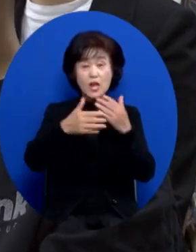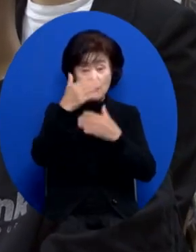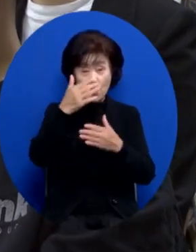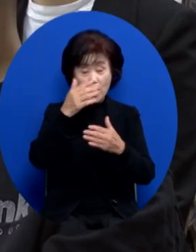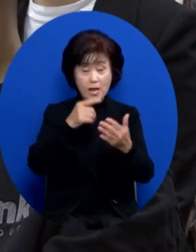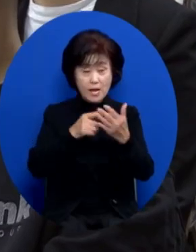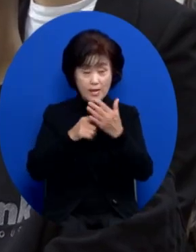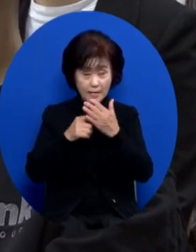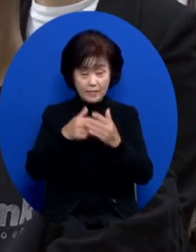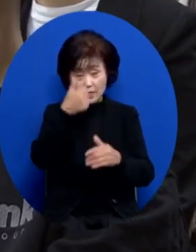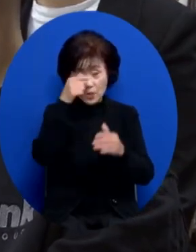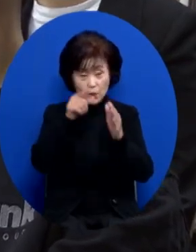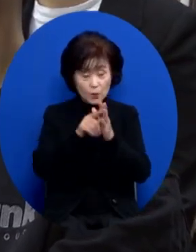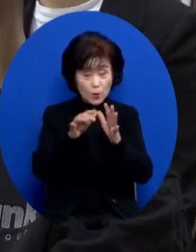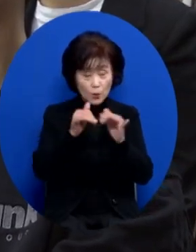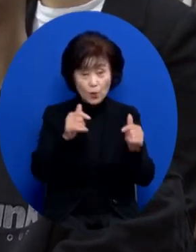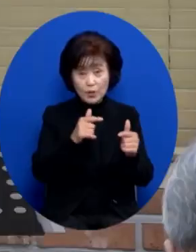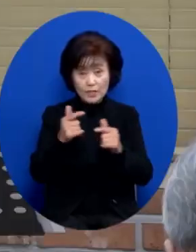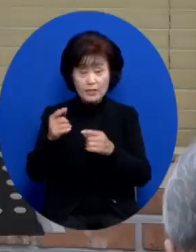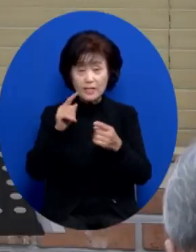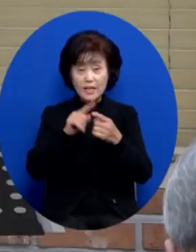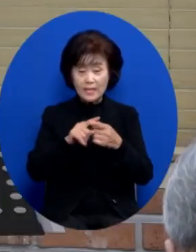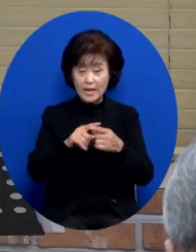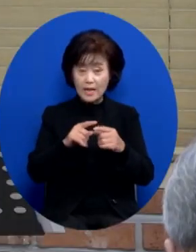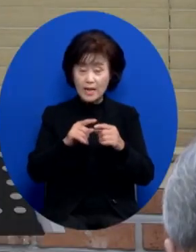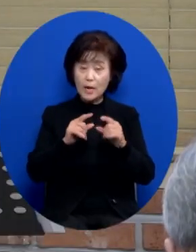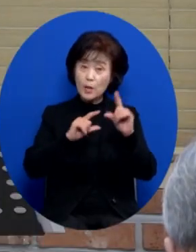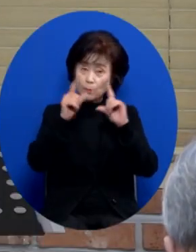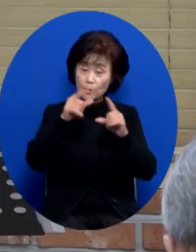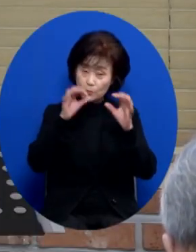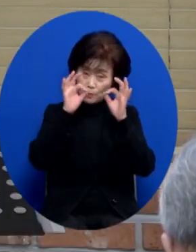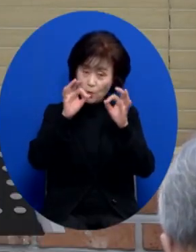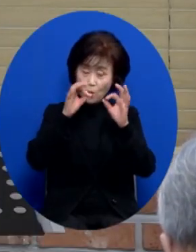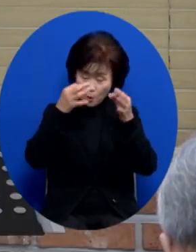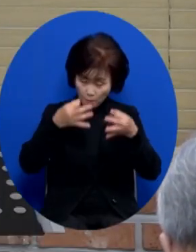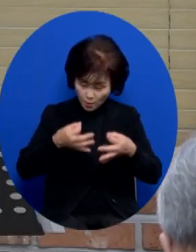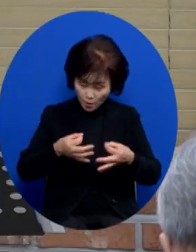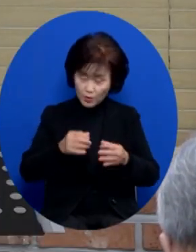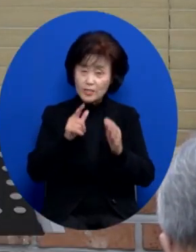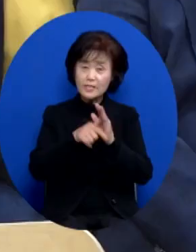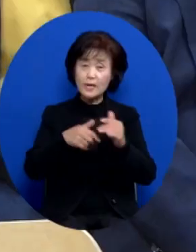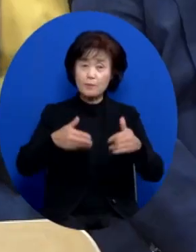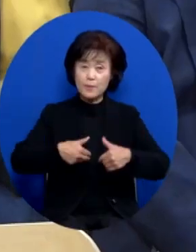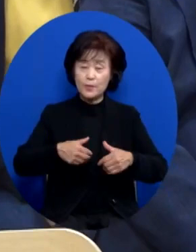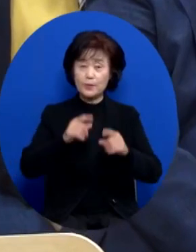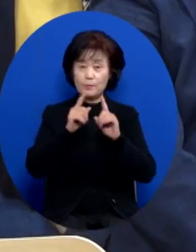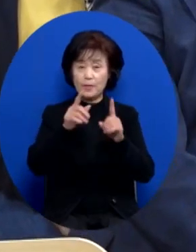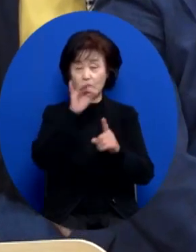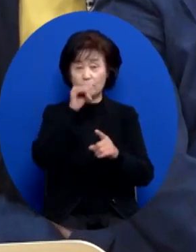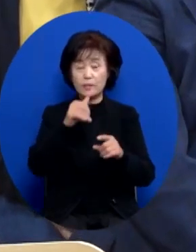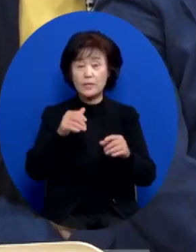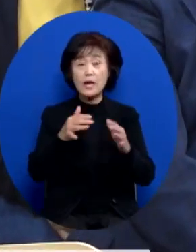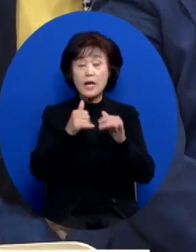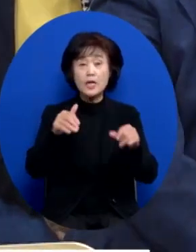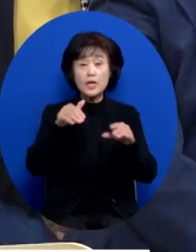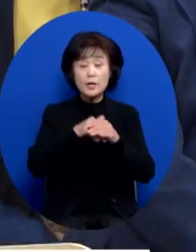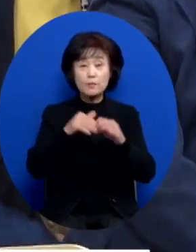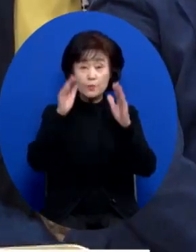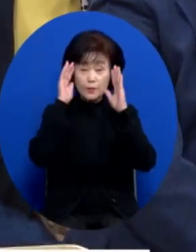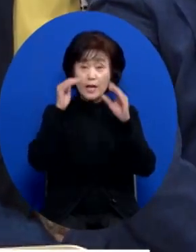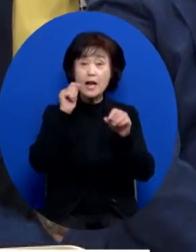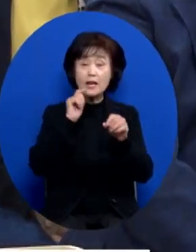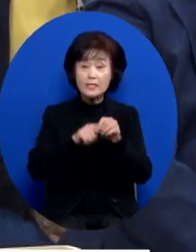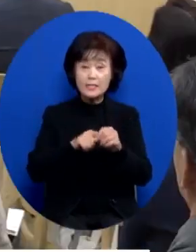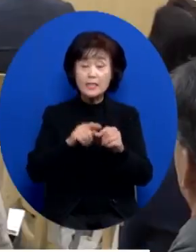기독교의 모습을 돌아보고 신앙과 관계를 성찰하는 시간이 필요하다고 당부했습니다. 인문학적 질문을 통해 삶과